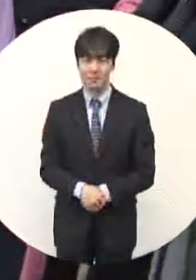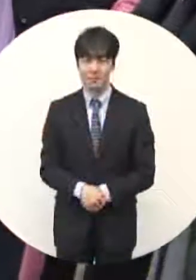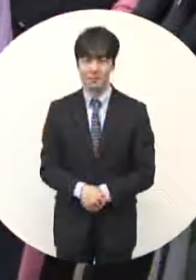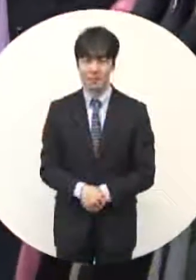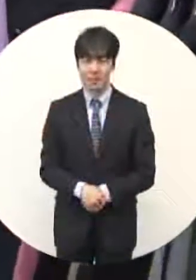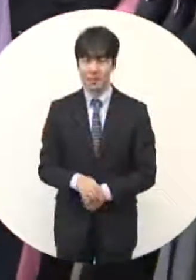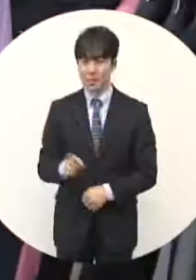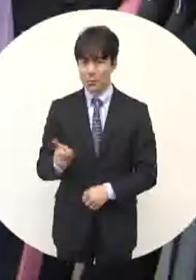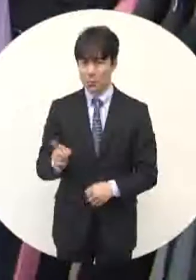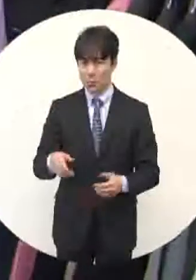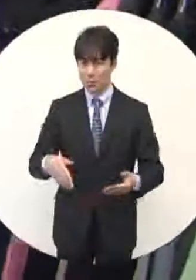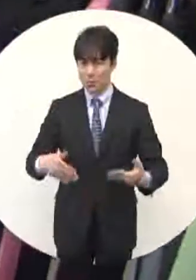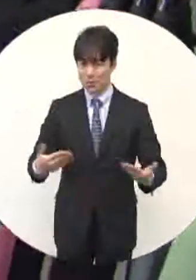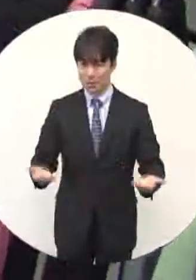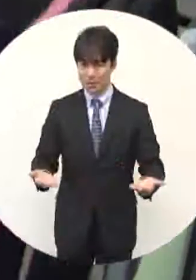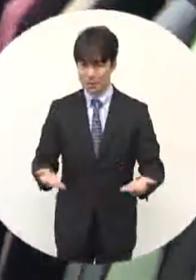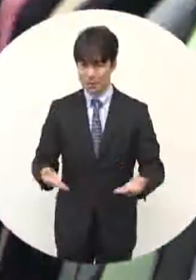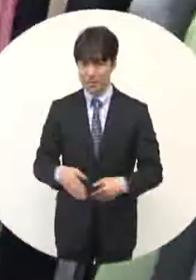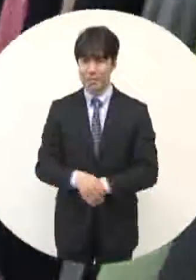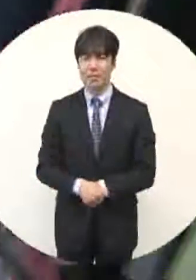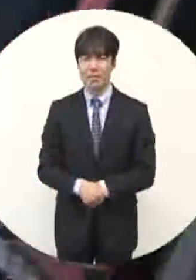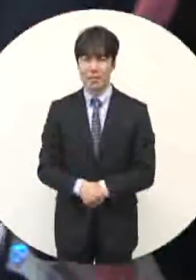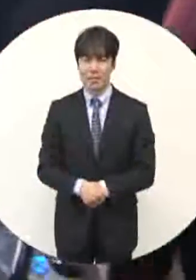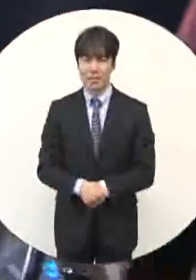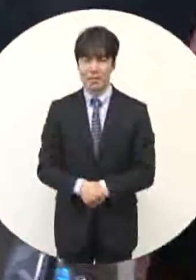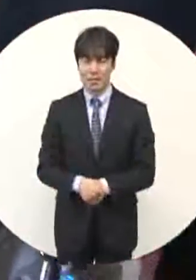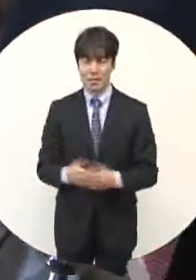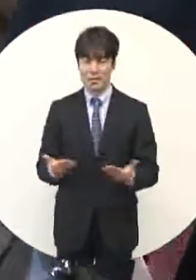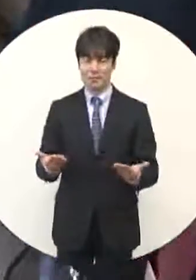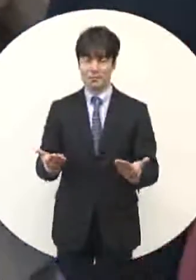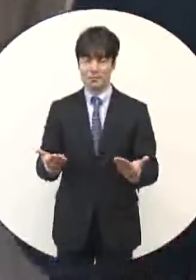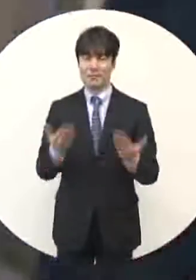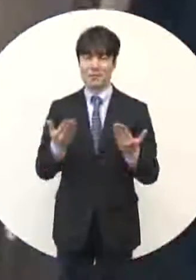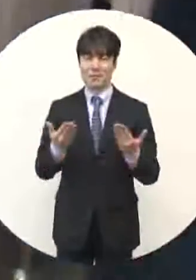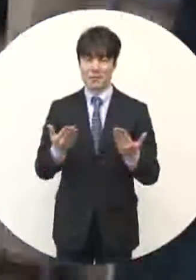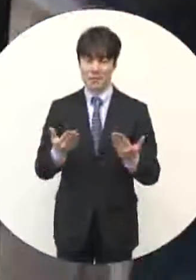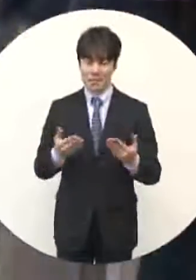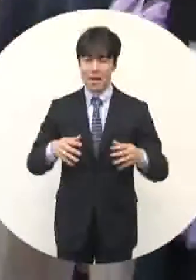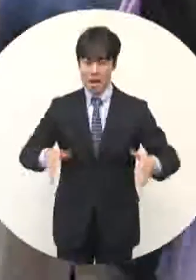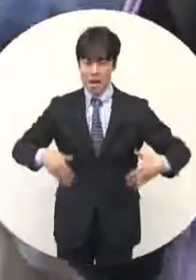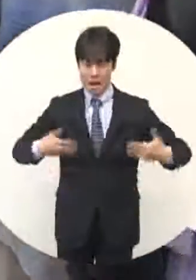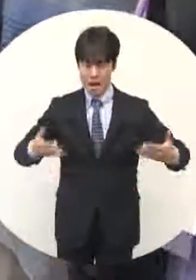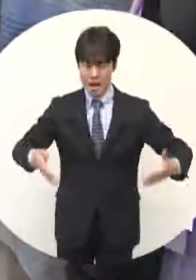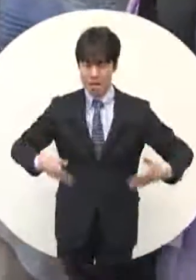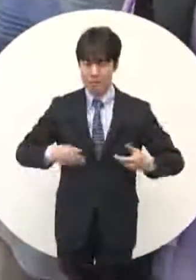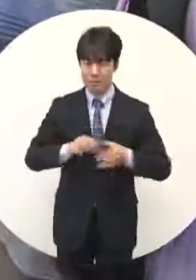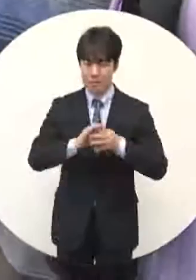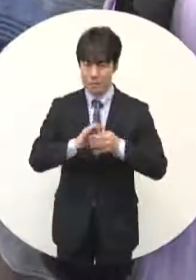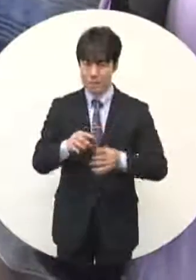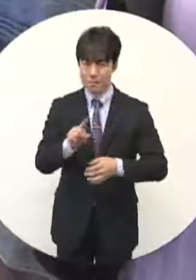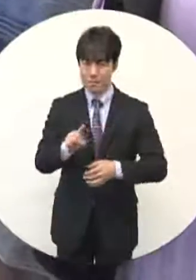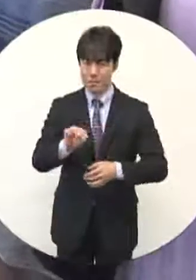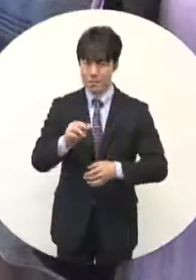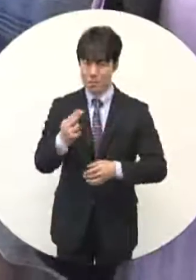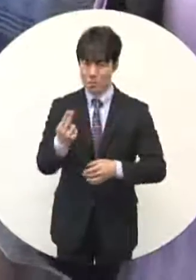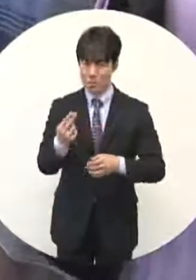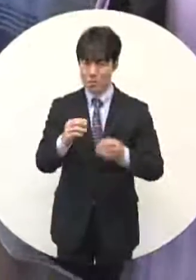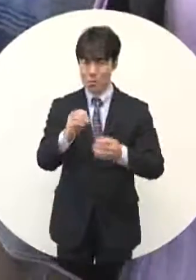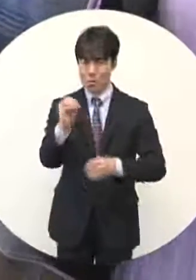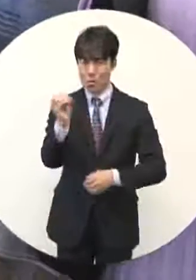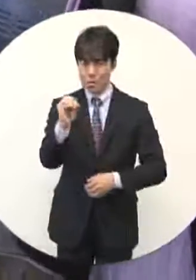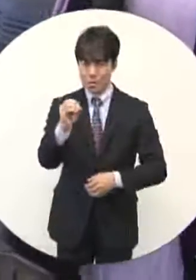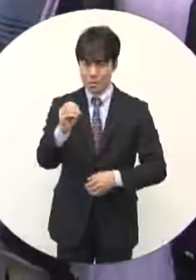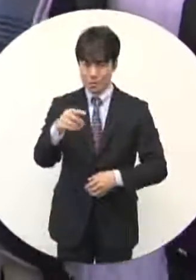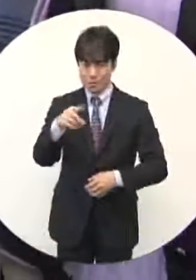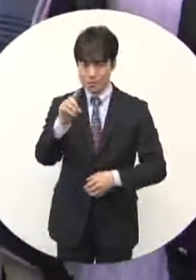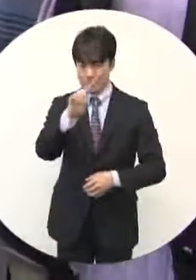いかがでしょうか。 鮮やかですね。 はい、そうなんです。やっぱ春ということでね、はい、ビビットオレンジにビビッと来てしまったわ